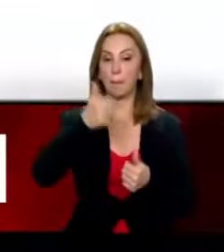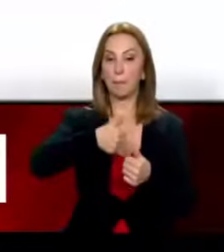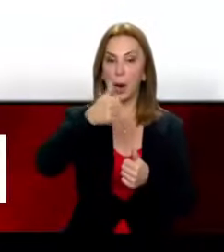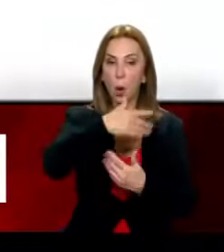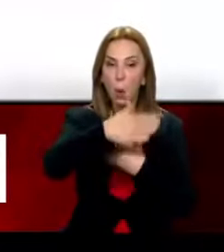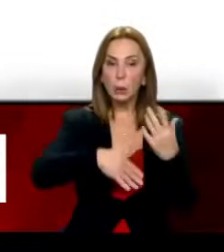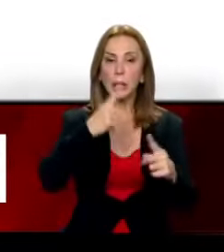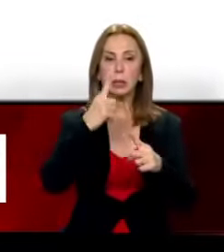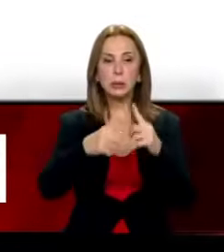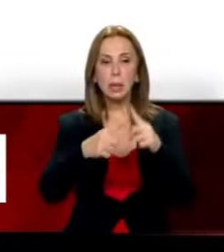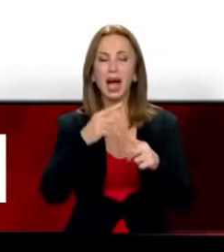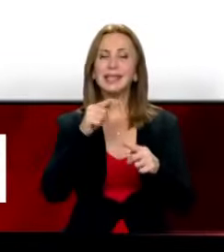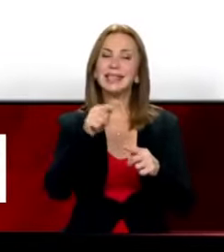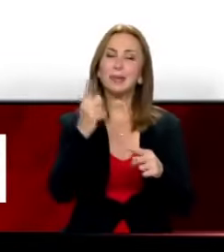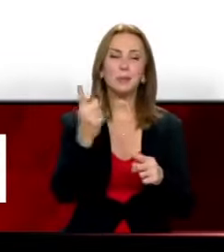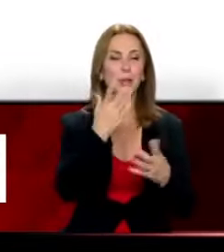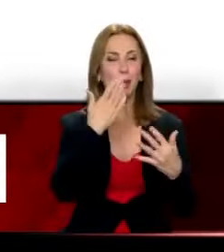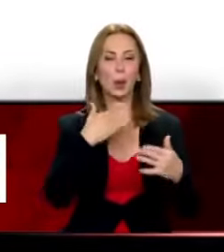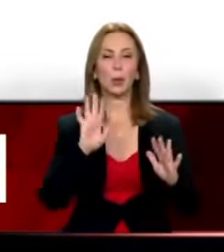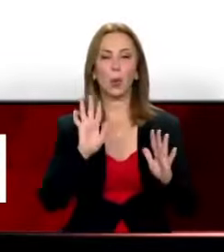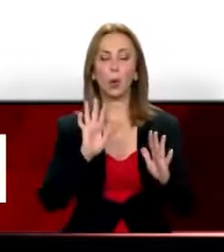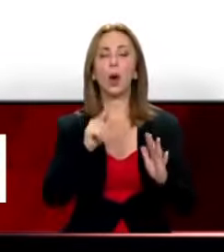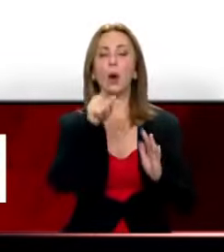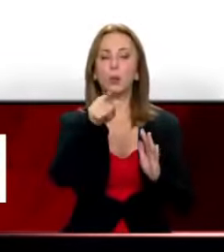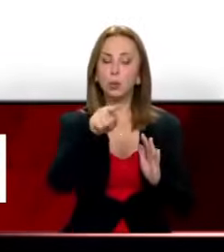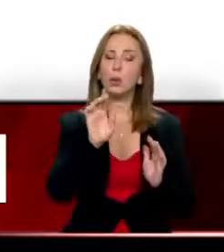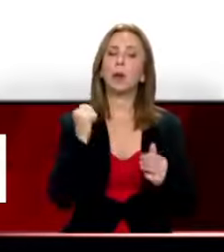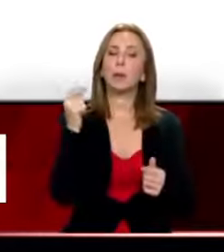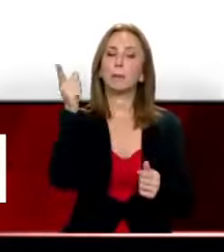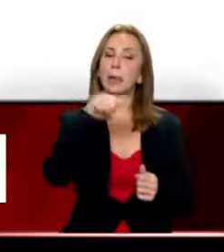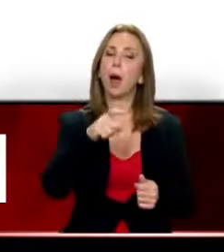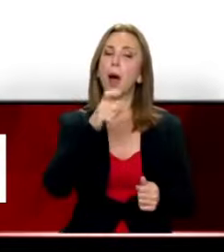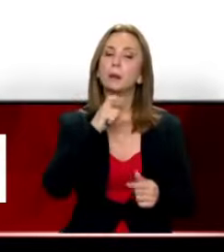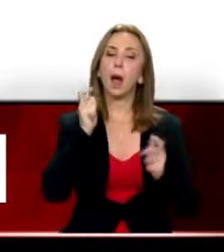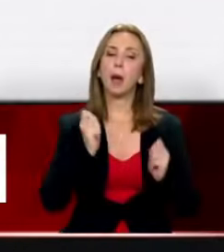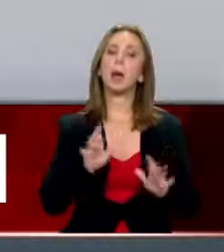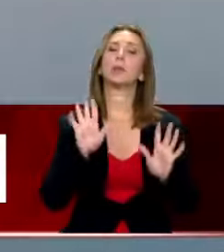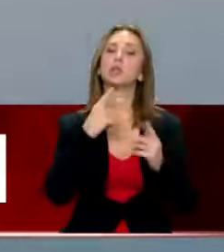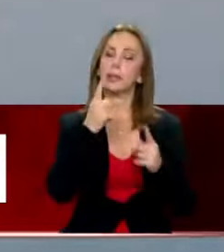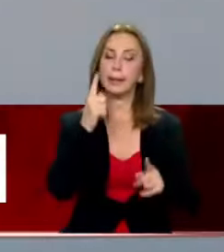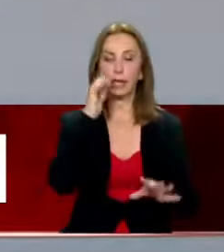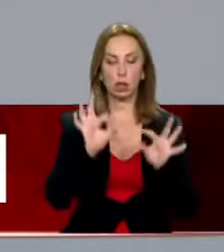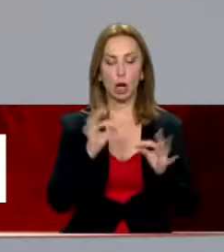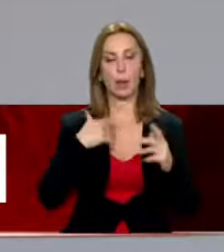olayın siyasi bir yönünün bulunmadığını ve ihlallerin tekrarlanmayacak belirterek inceleme başlatıldığını söyledi